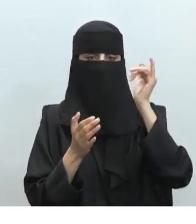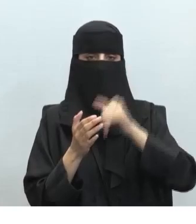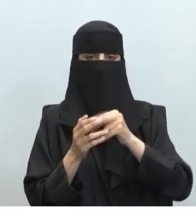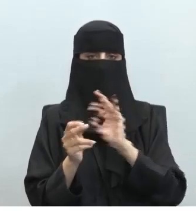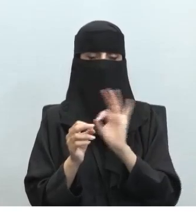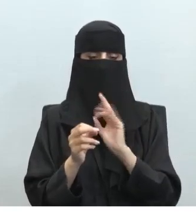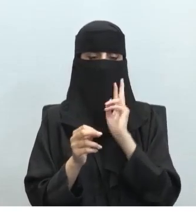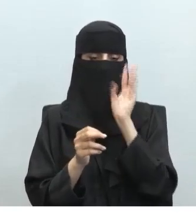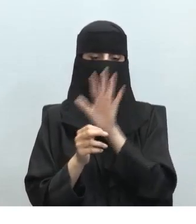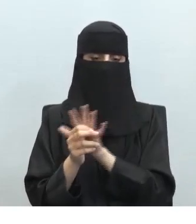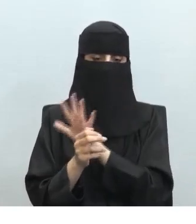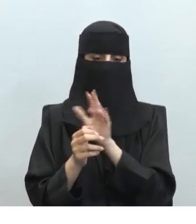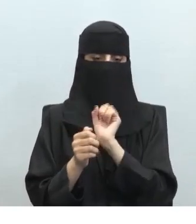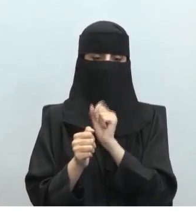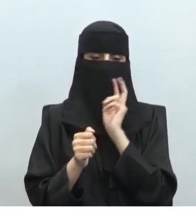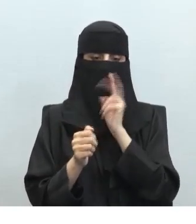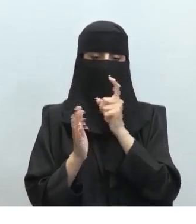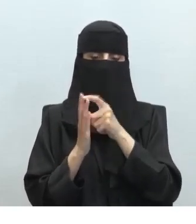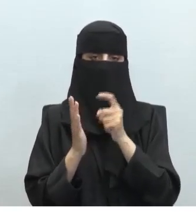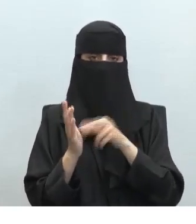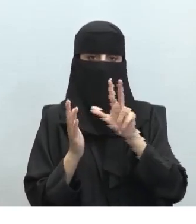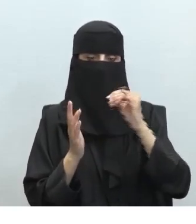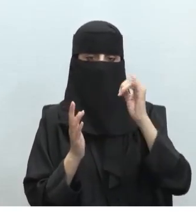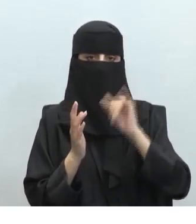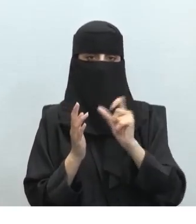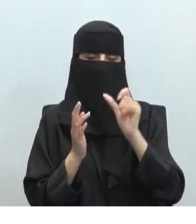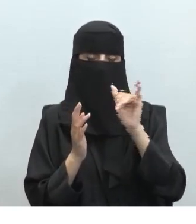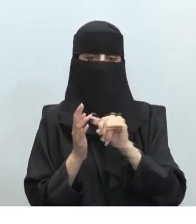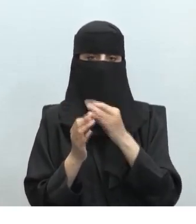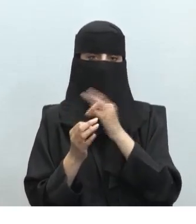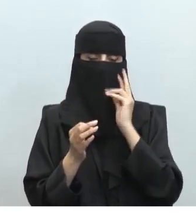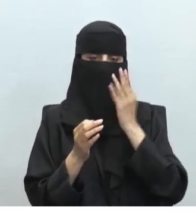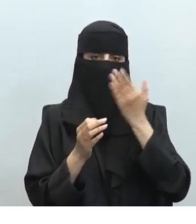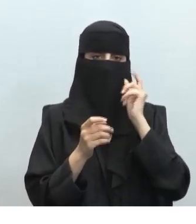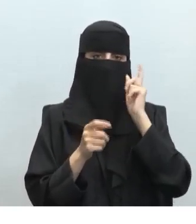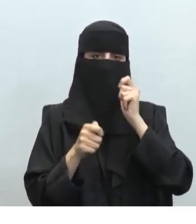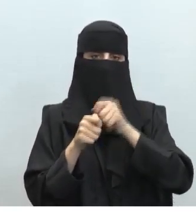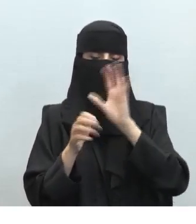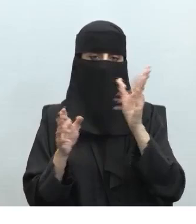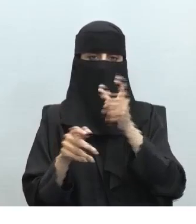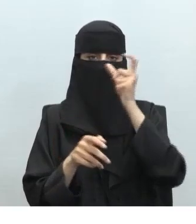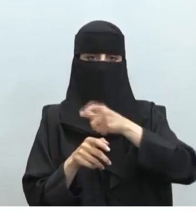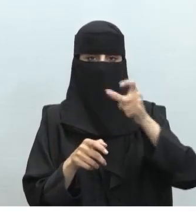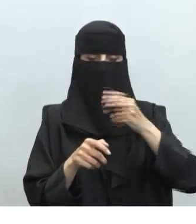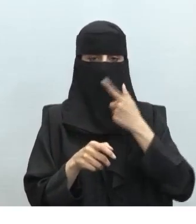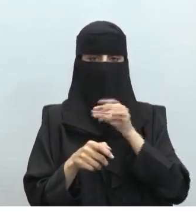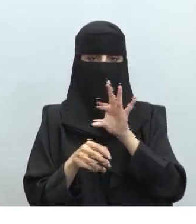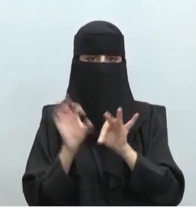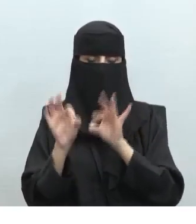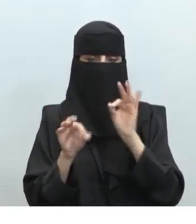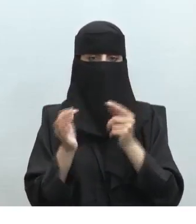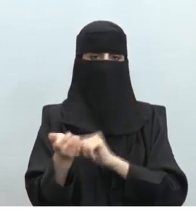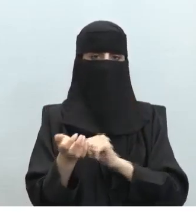ومثل ما يظهر معنا بان التنظيم الجيني او قبل ذلك تعرفنا بانه قدره المخلوق الحي على التحكم في اختيار اي جينات